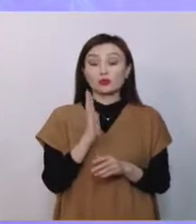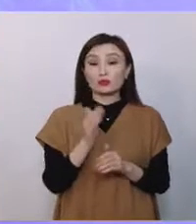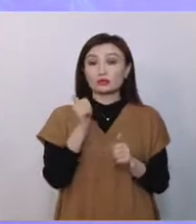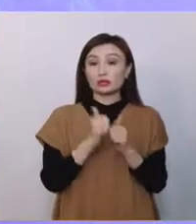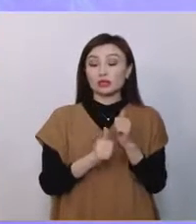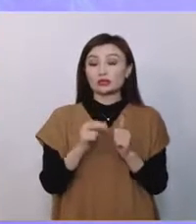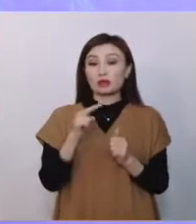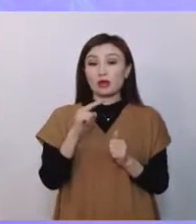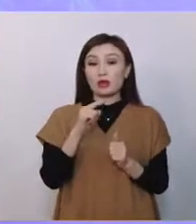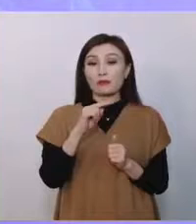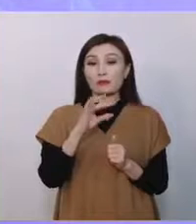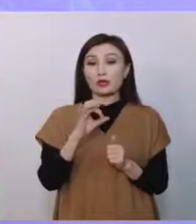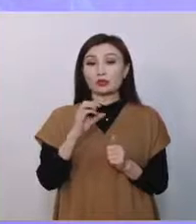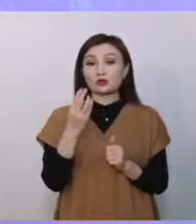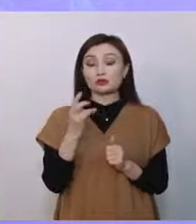каждом пирожном